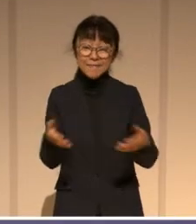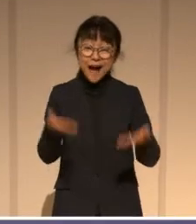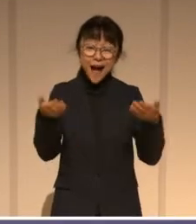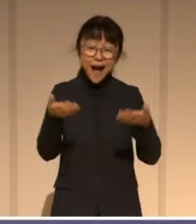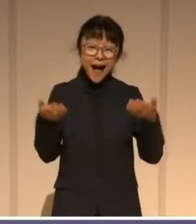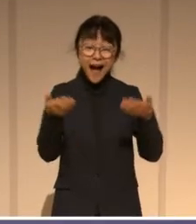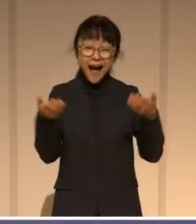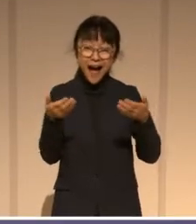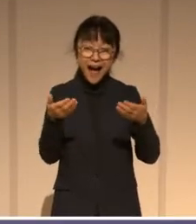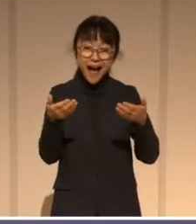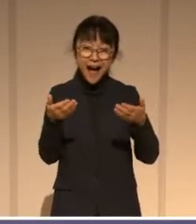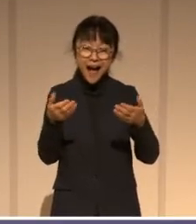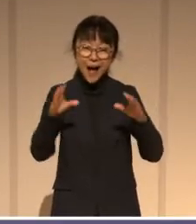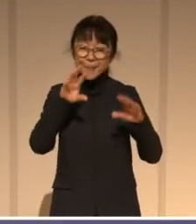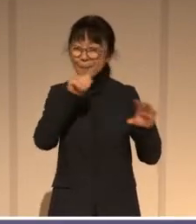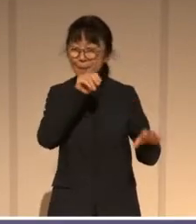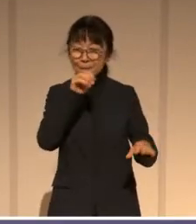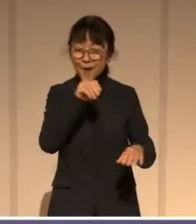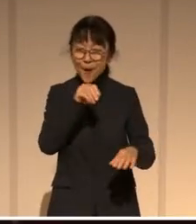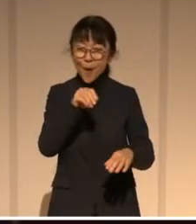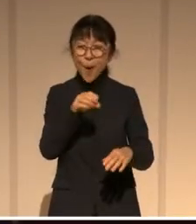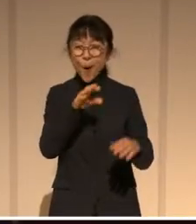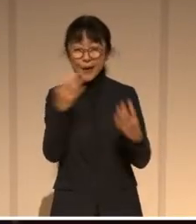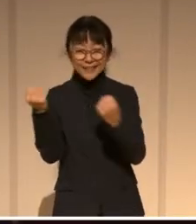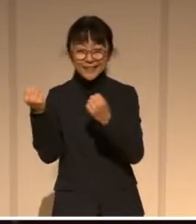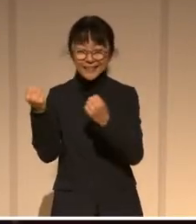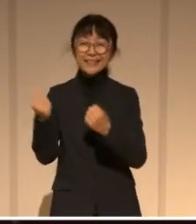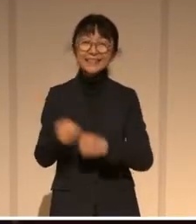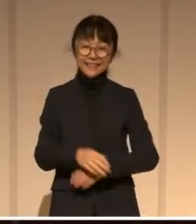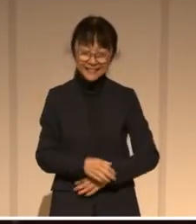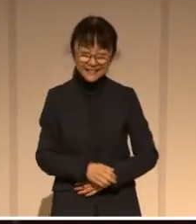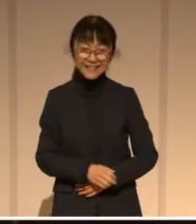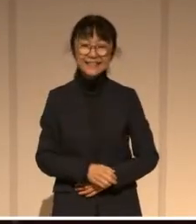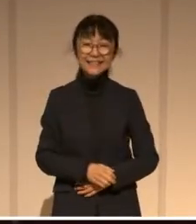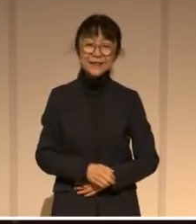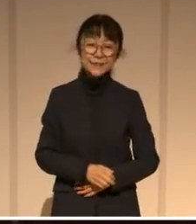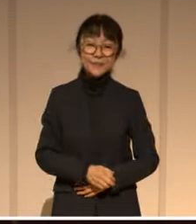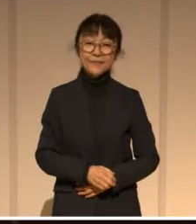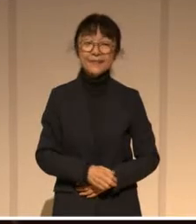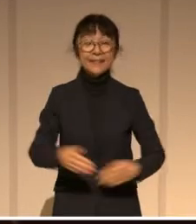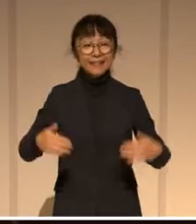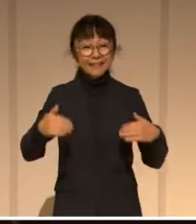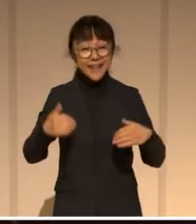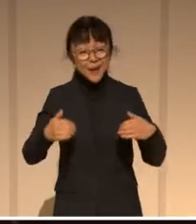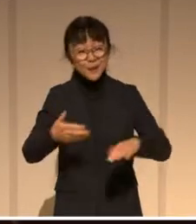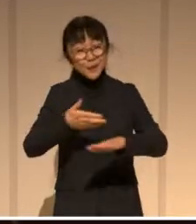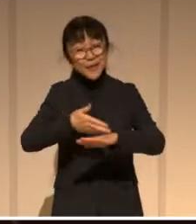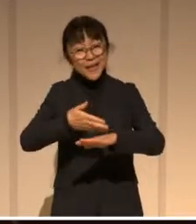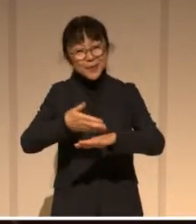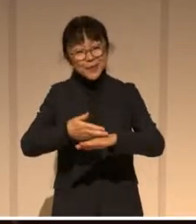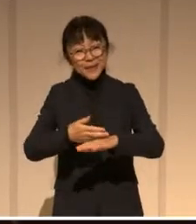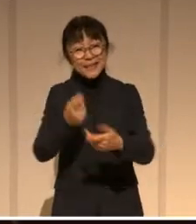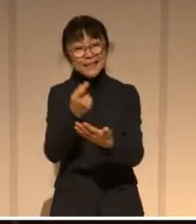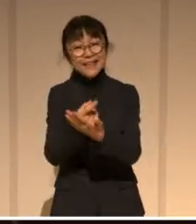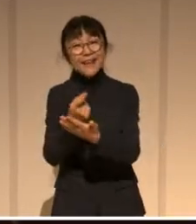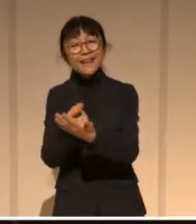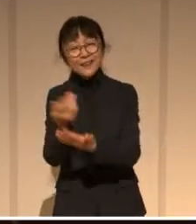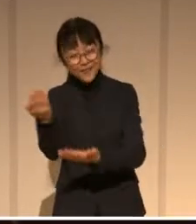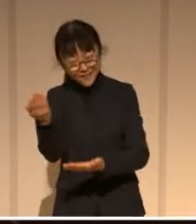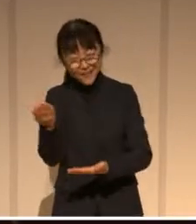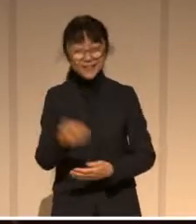下さなぜのも早いですもうね色んな場所でねえはい楽しく練習にも来てくださった